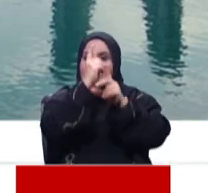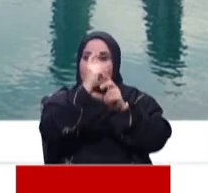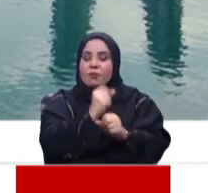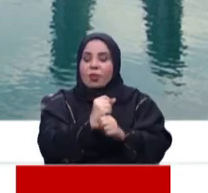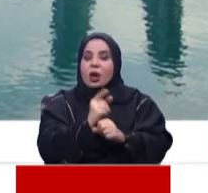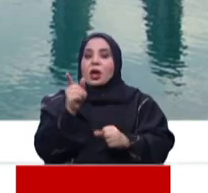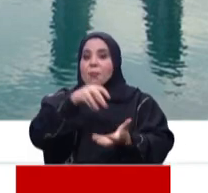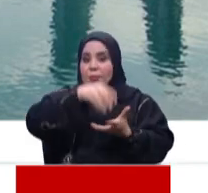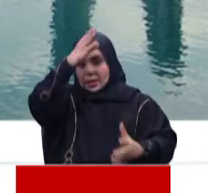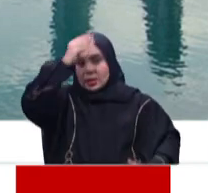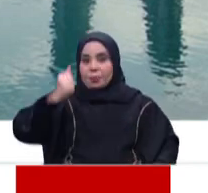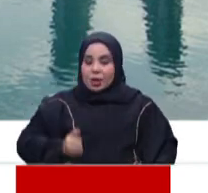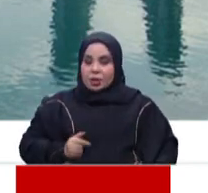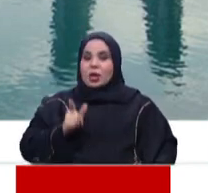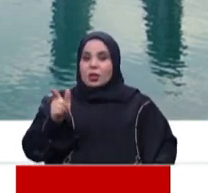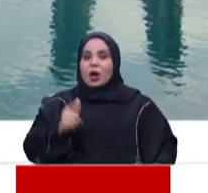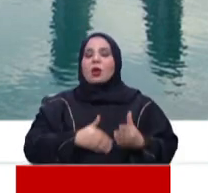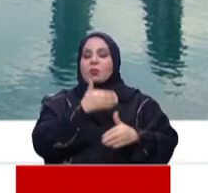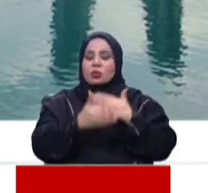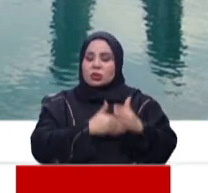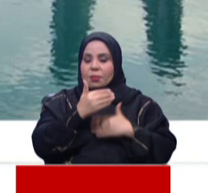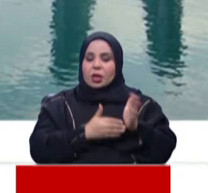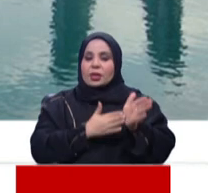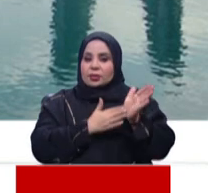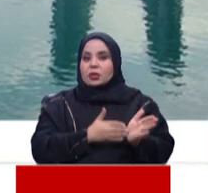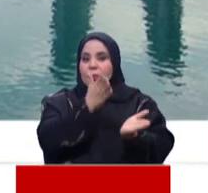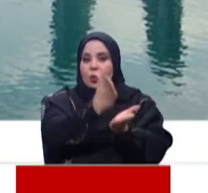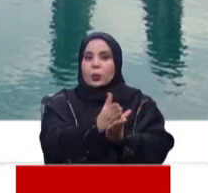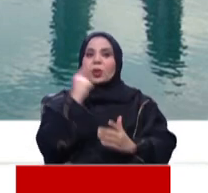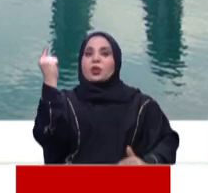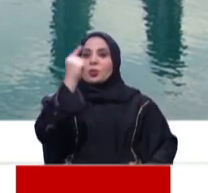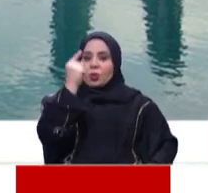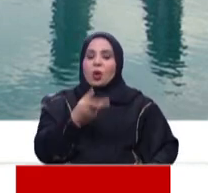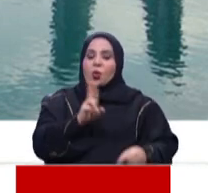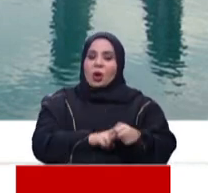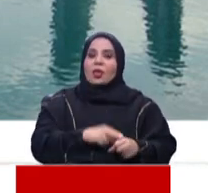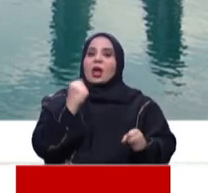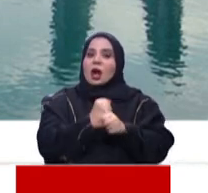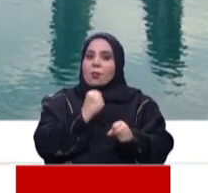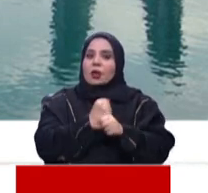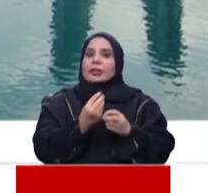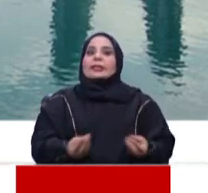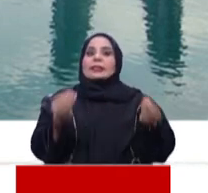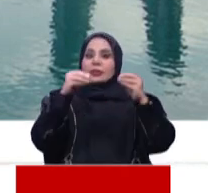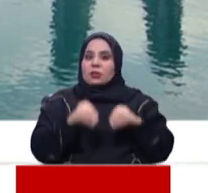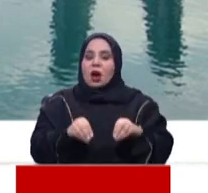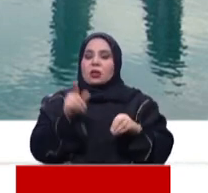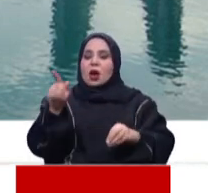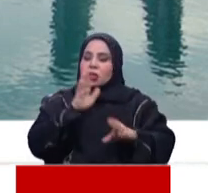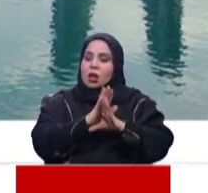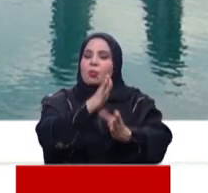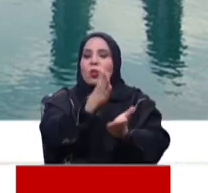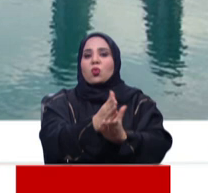مملكة البحرين مستمرة في التزامها الحقوقي الدولي وتعمل بشكل مضاعف لدعم حقوق